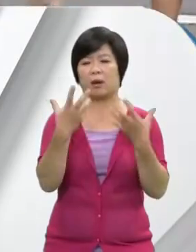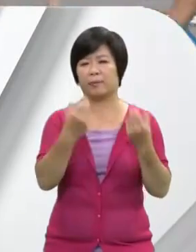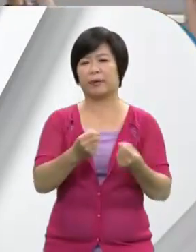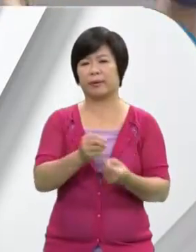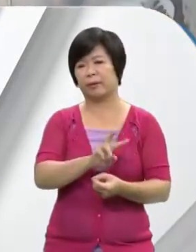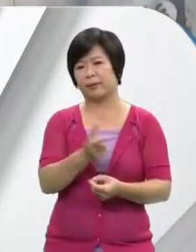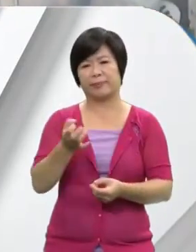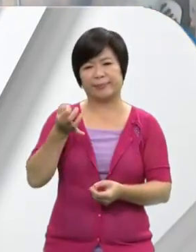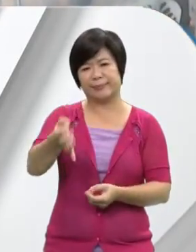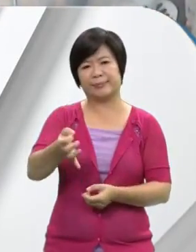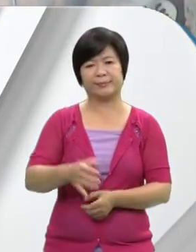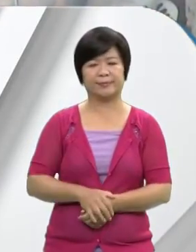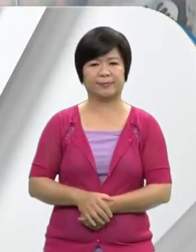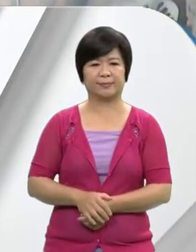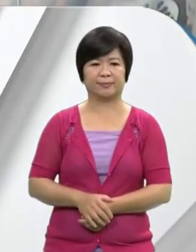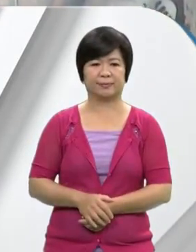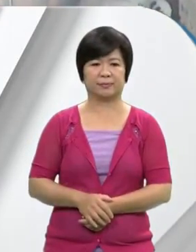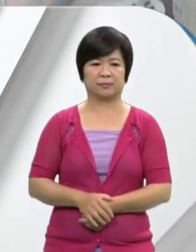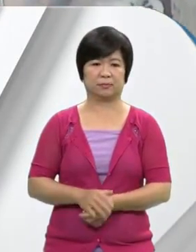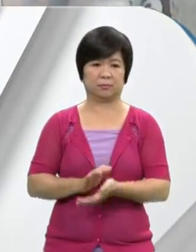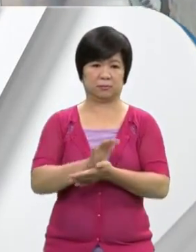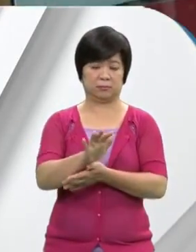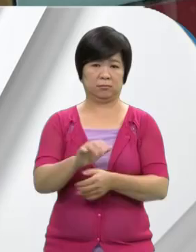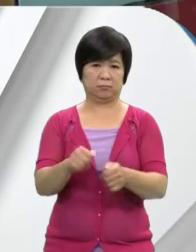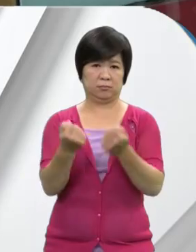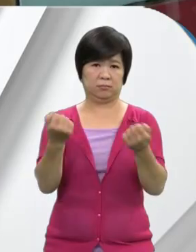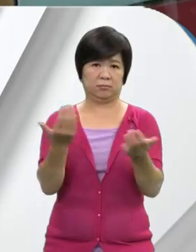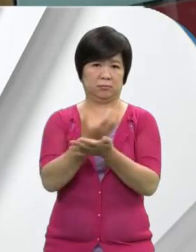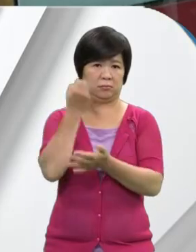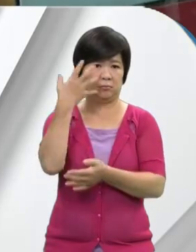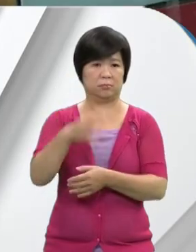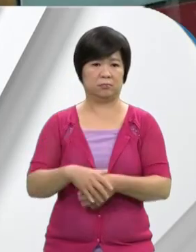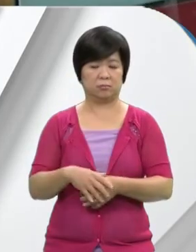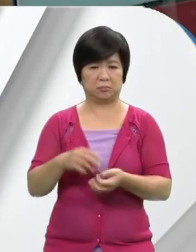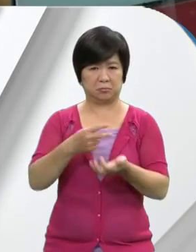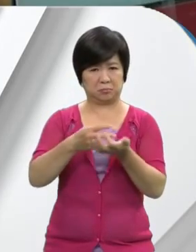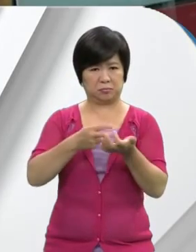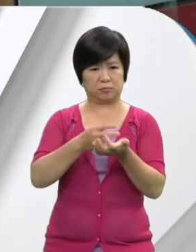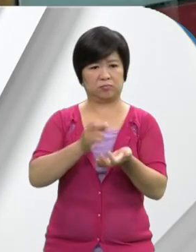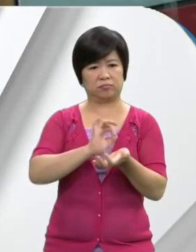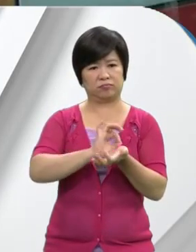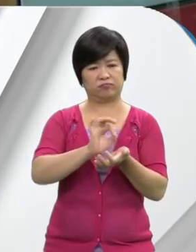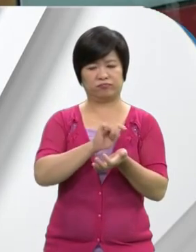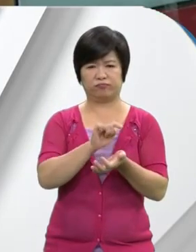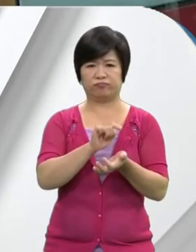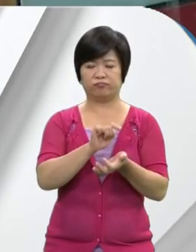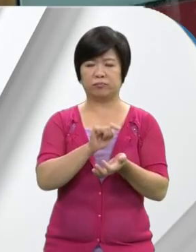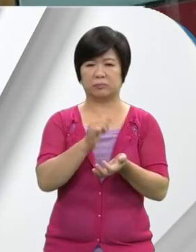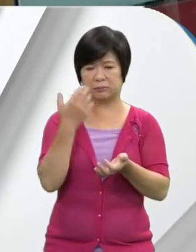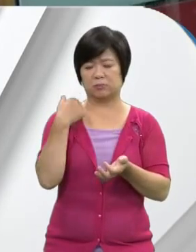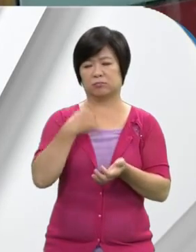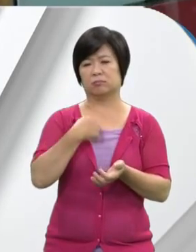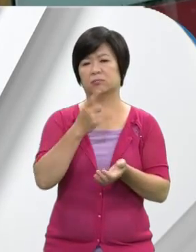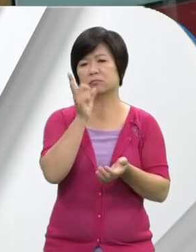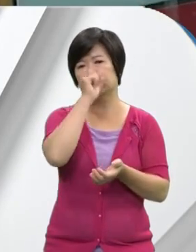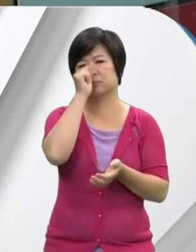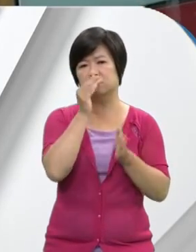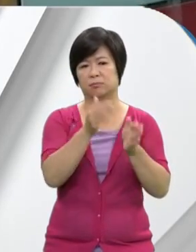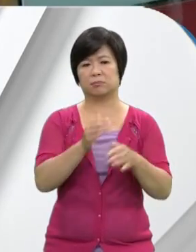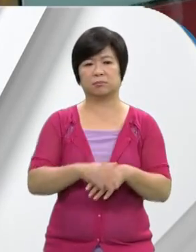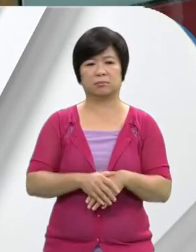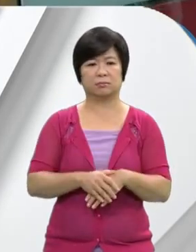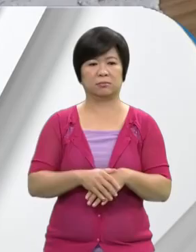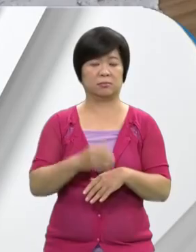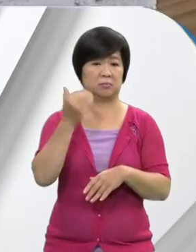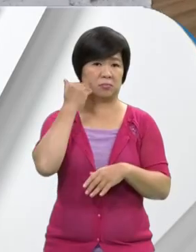机。 反正还是会坏嘛，就直接换新的就好了。 就维修会比较多啦，可是连换到也是